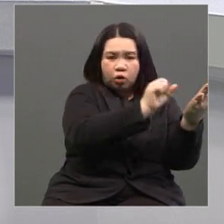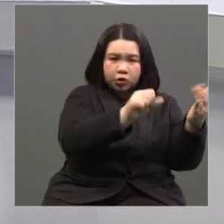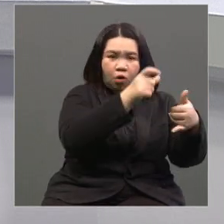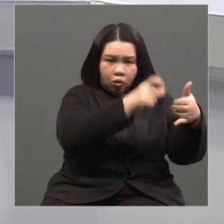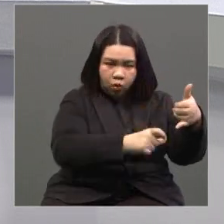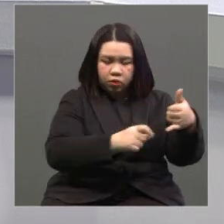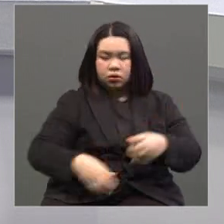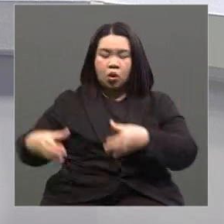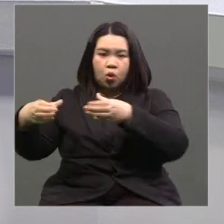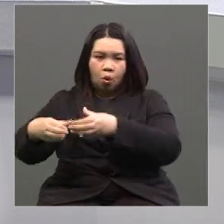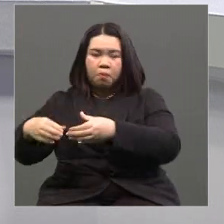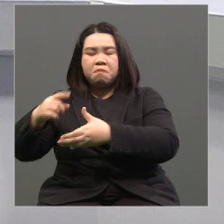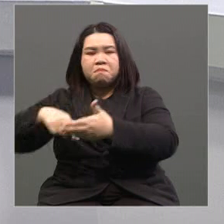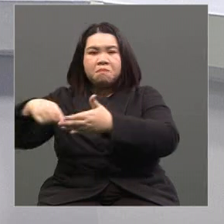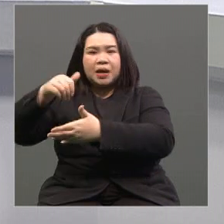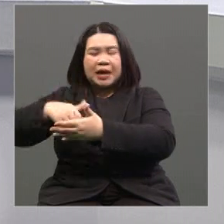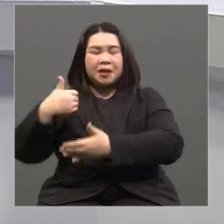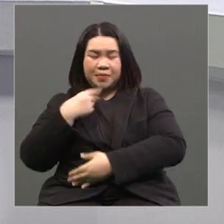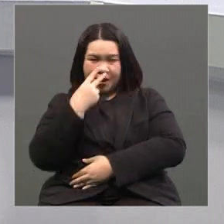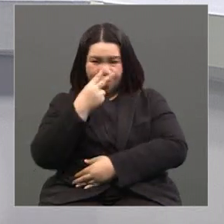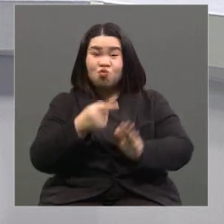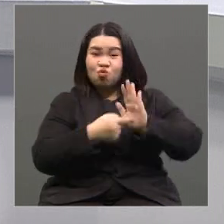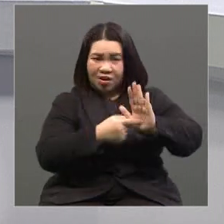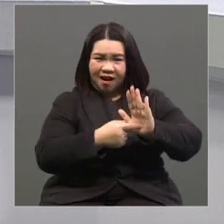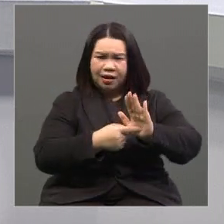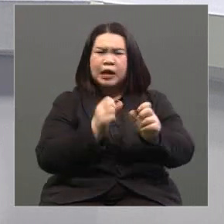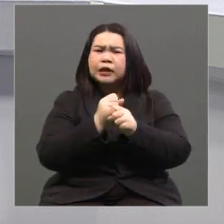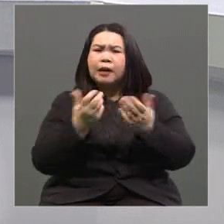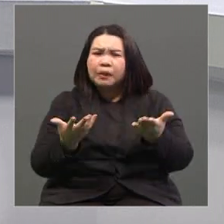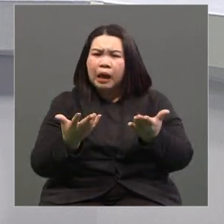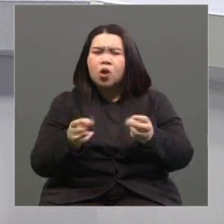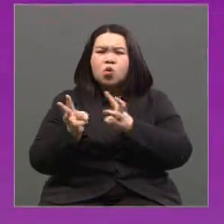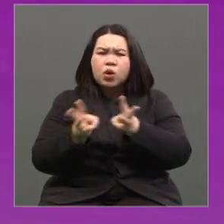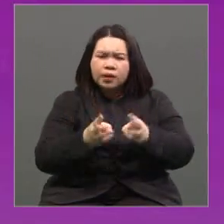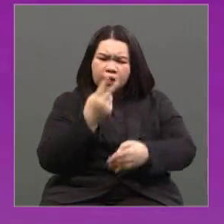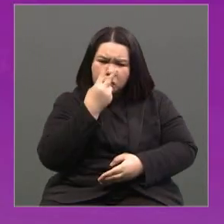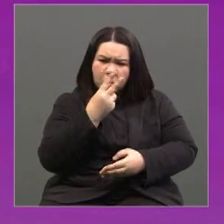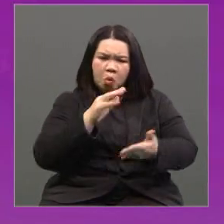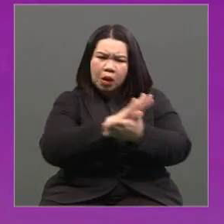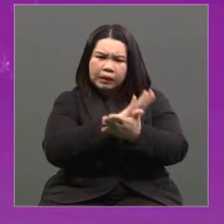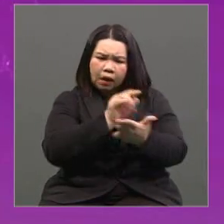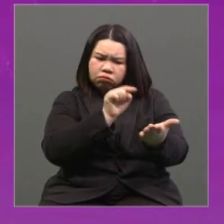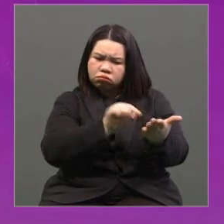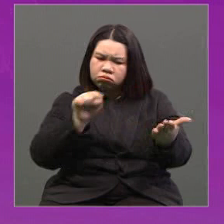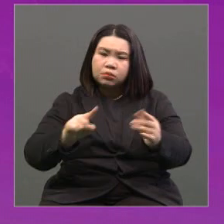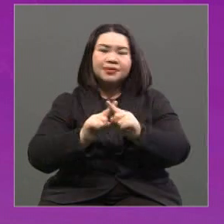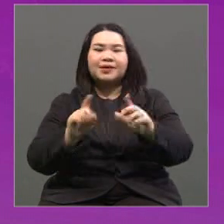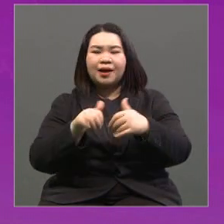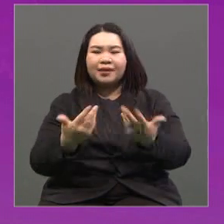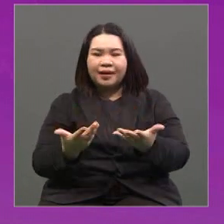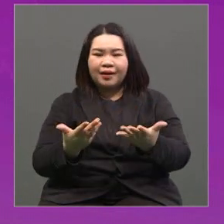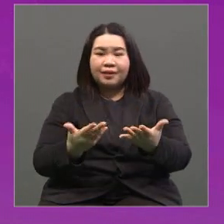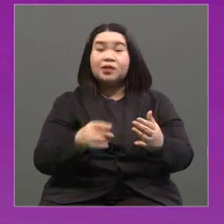รู้จักกับหลักเลือกตั้งที่จะใช้ในการเลือกตั้งครั้งนี้กันอีกครั้งนึงนะคะว่ามันจะมีข้อสังเกตหรือมีความแตกต่างกันอย่างไรบ้างระหว่าง